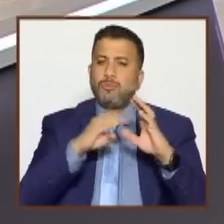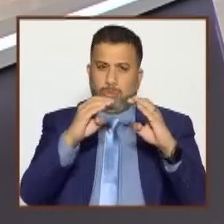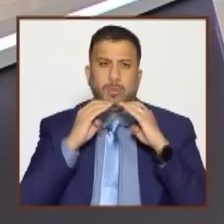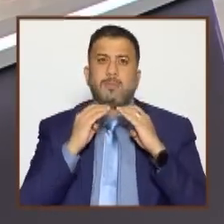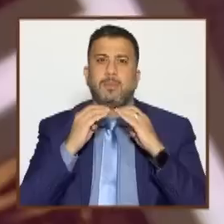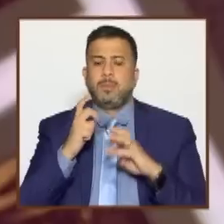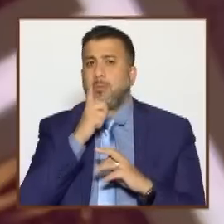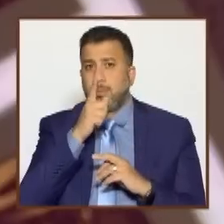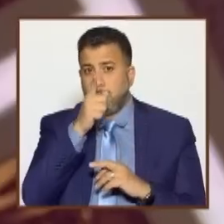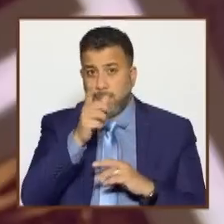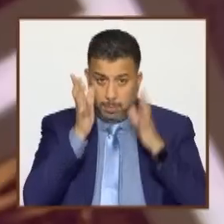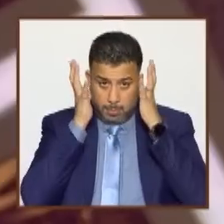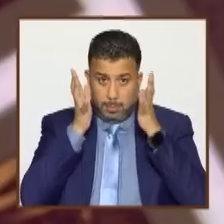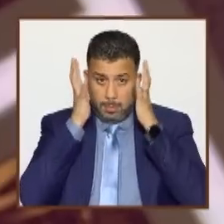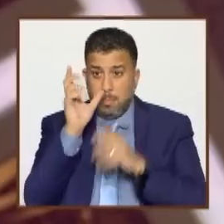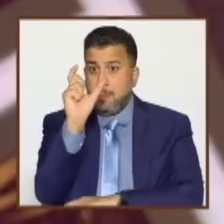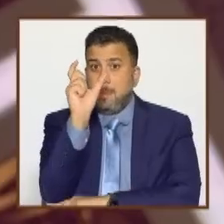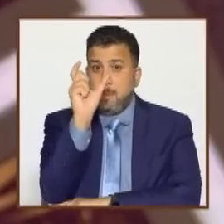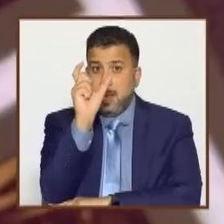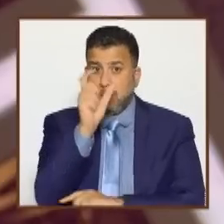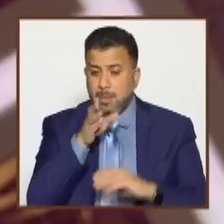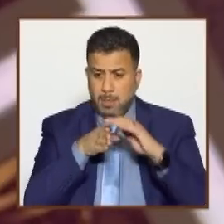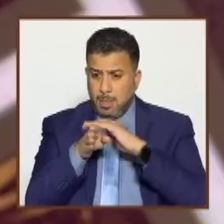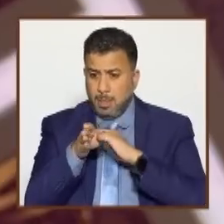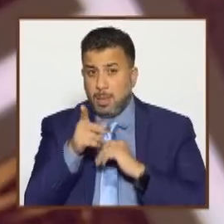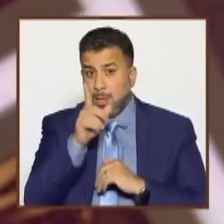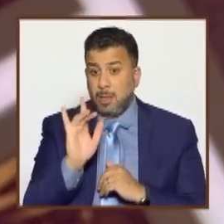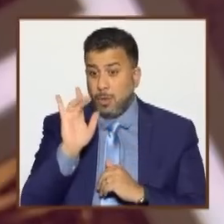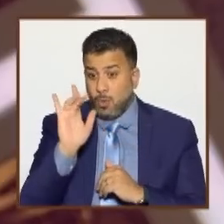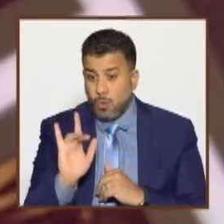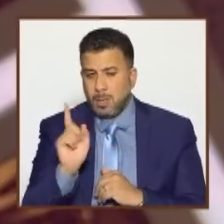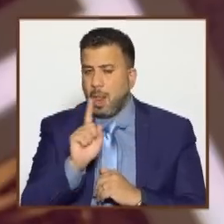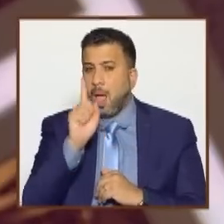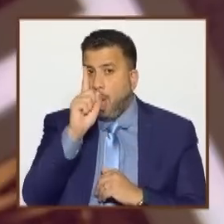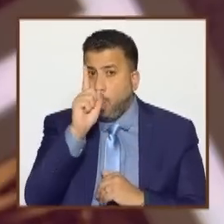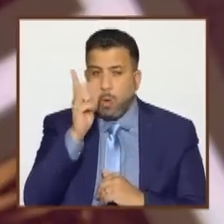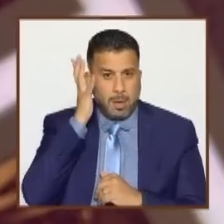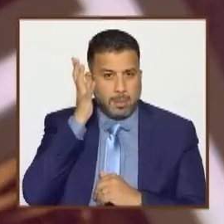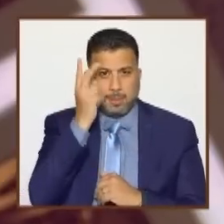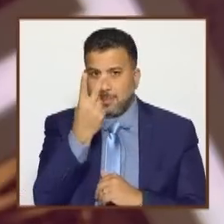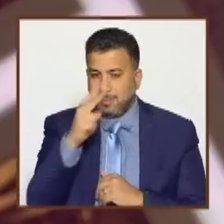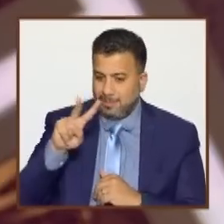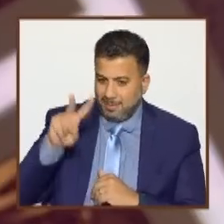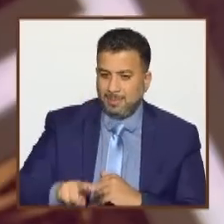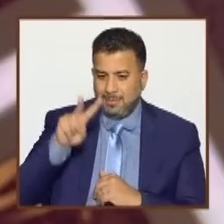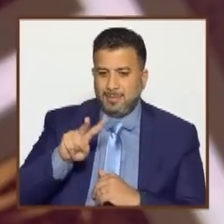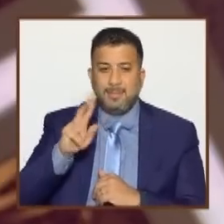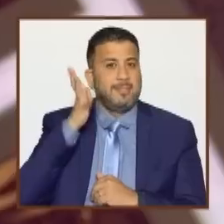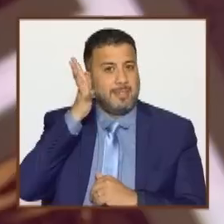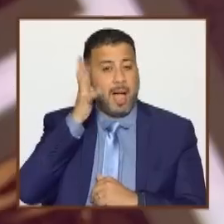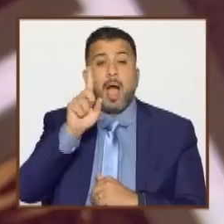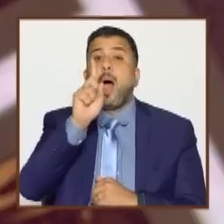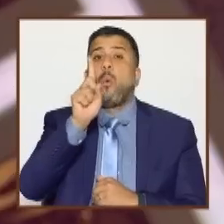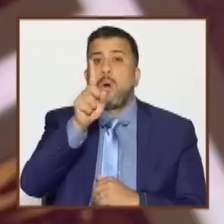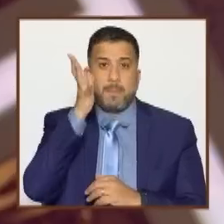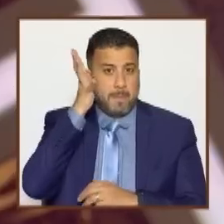بالنسبة للمصلي إذا ذهب إلى المسجد وأراد الجلوس فلا يجلس حتى يصلي ركعتين، وذلك لما صح عن النبي